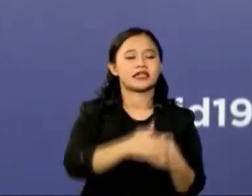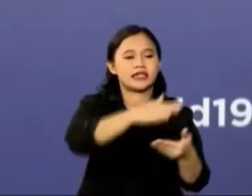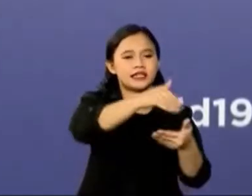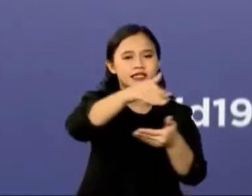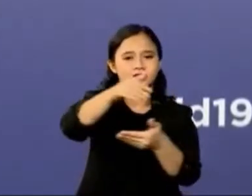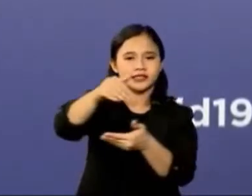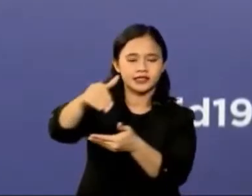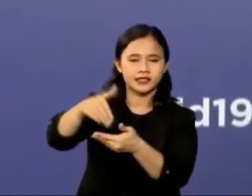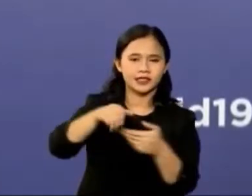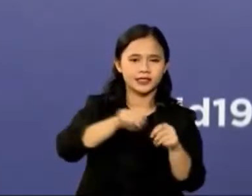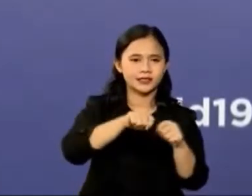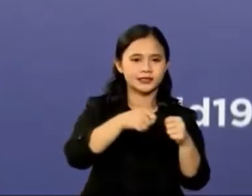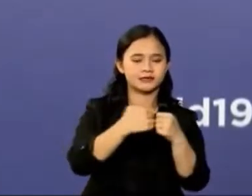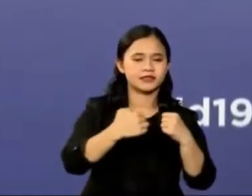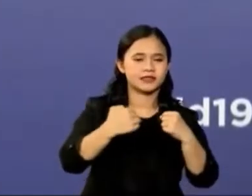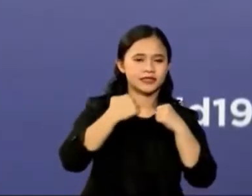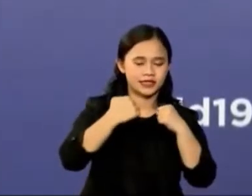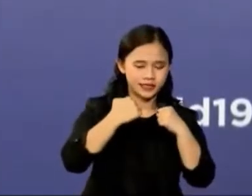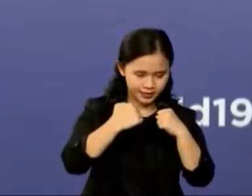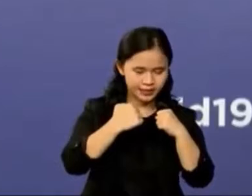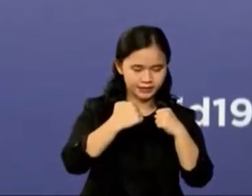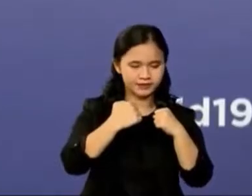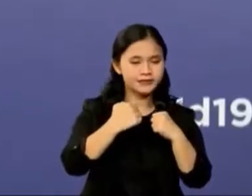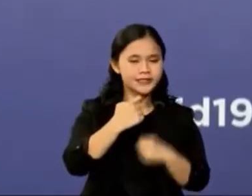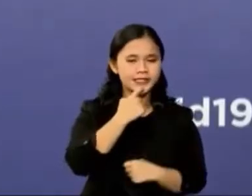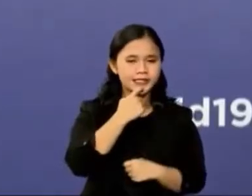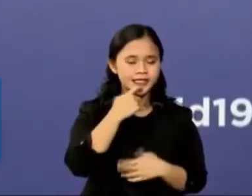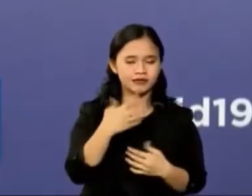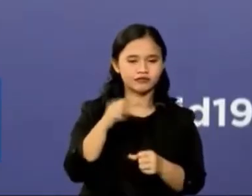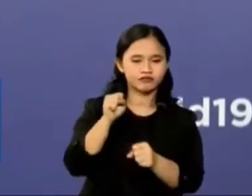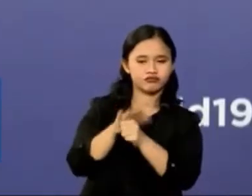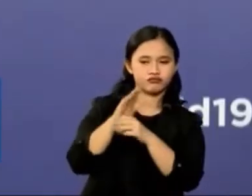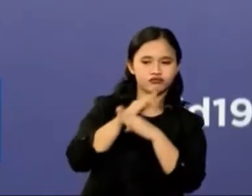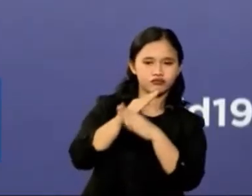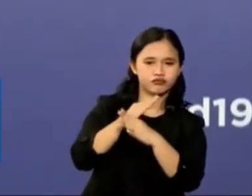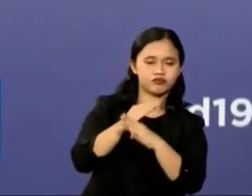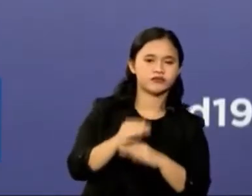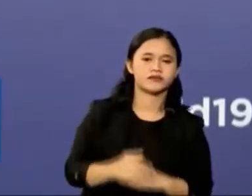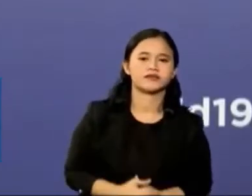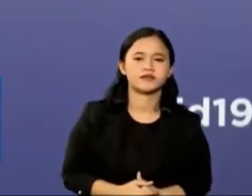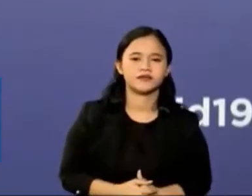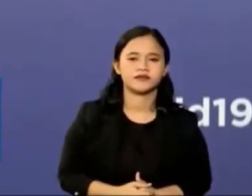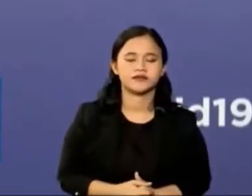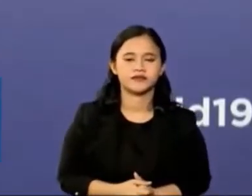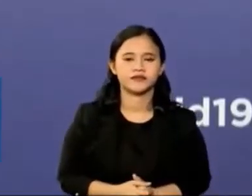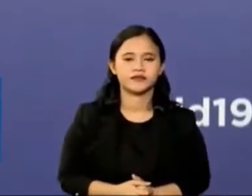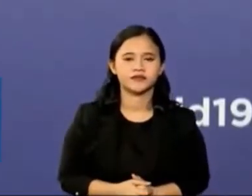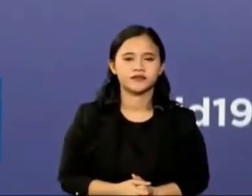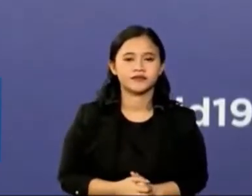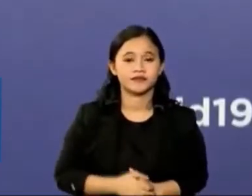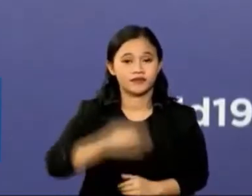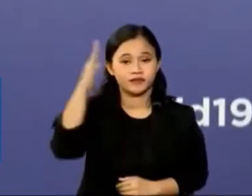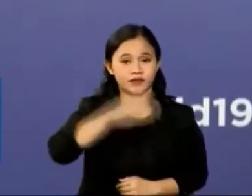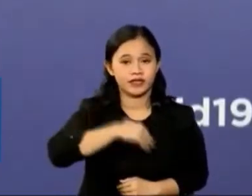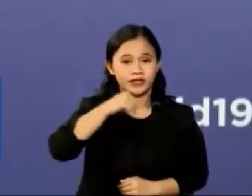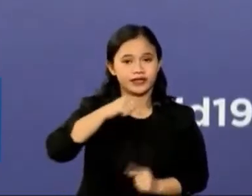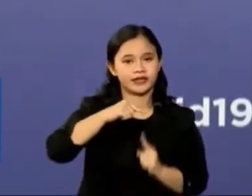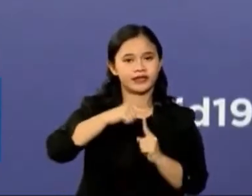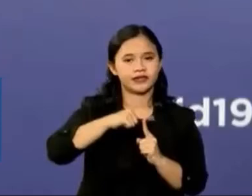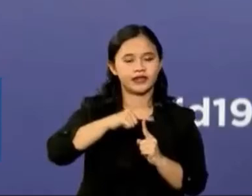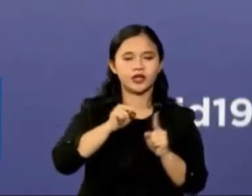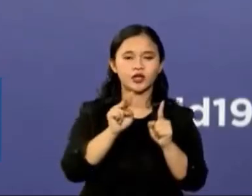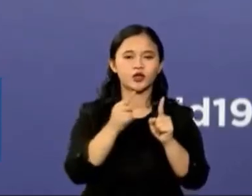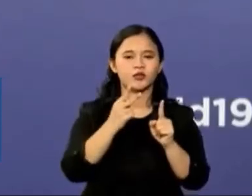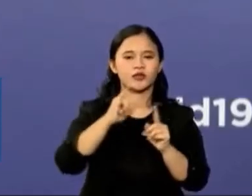layanan kesehatan terkait dengan penanganan COVID-19 ini. Hari ini,